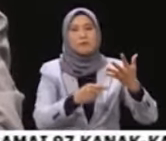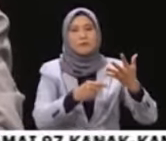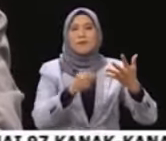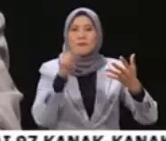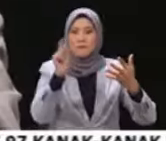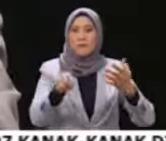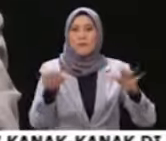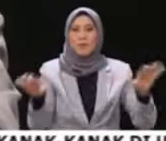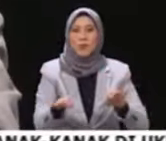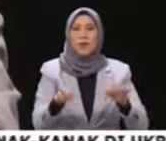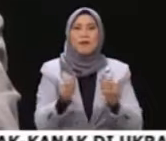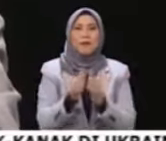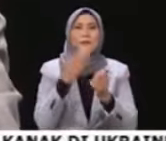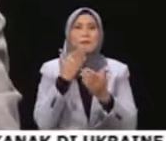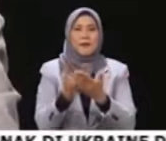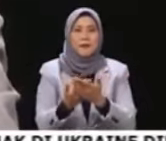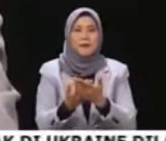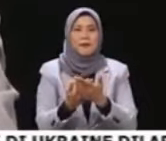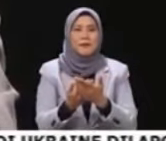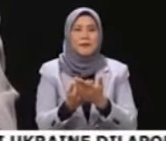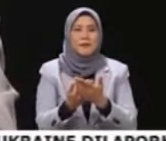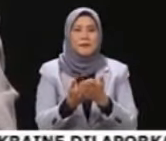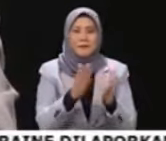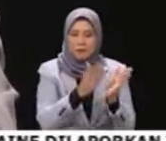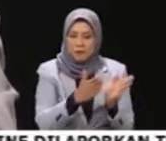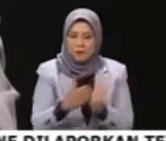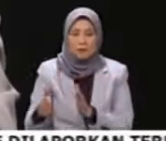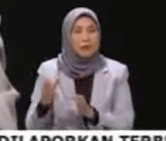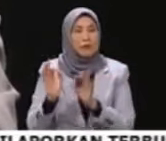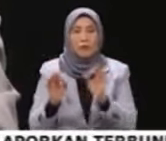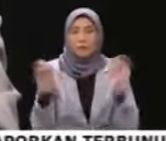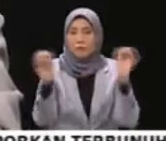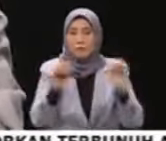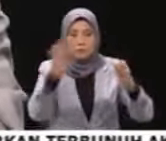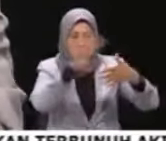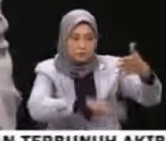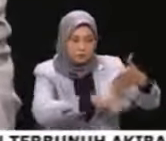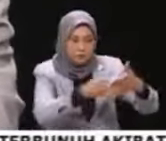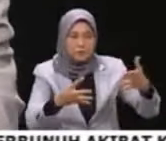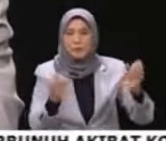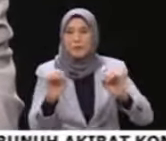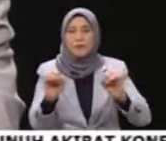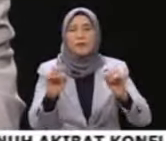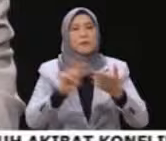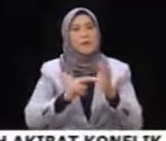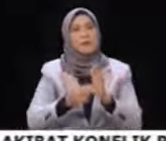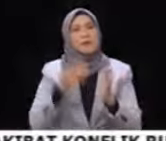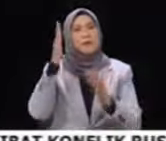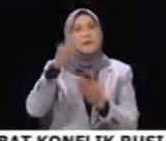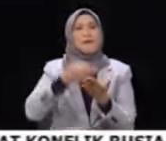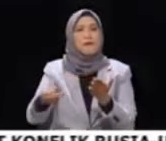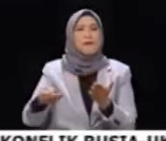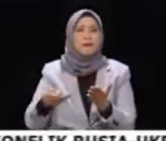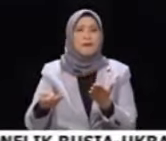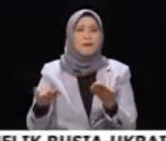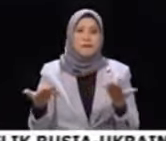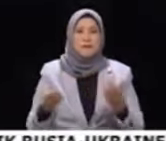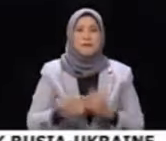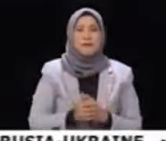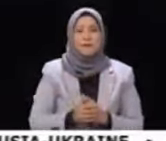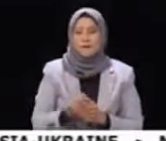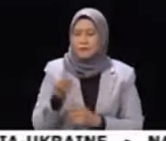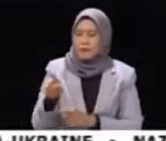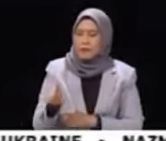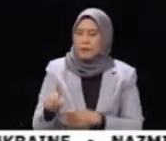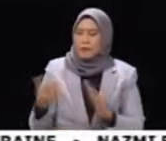dengan baik. Ini yang perlu ada. Kalau tidak, kita akan gagal dari segi delivery system. Terima kasih. Yang berhormat, mantra yang dibawa oleh kabinet ataupun